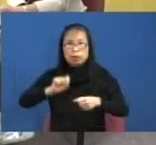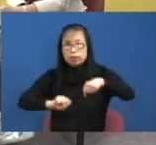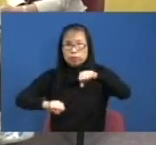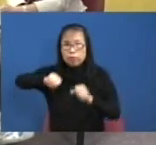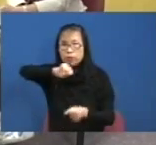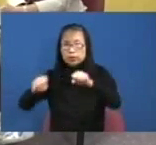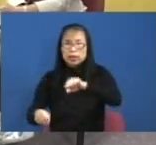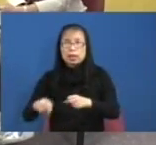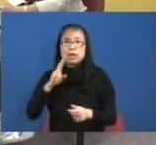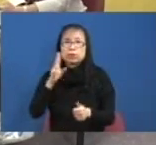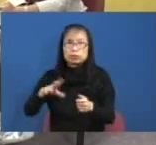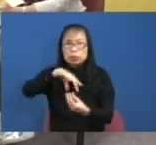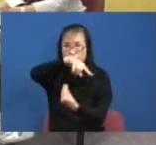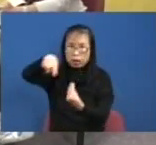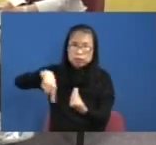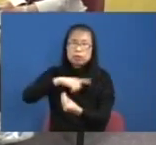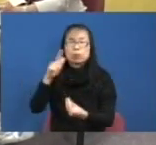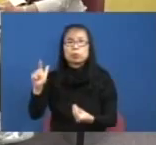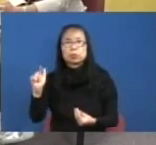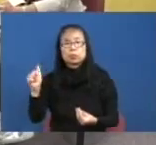到環境污染啊。